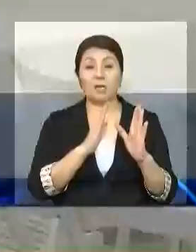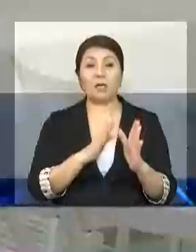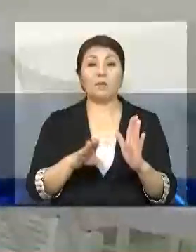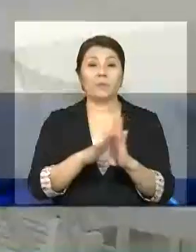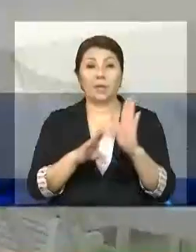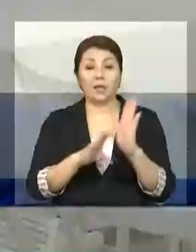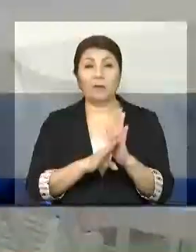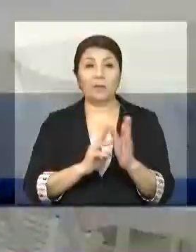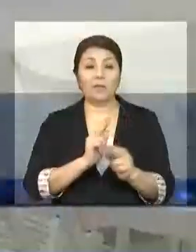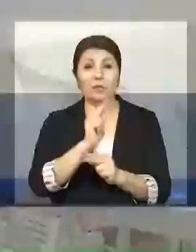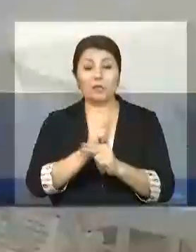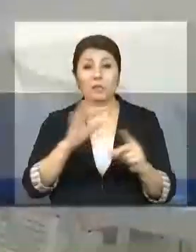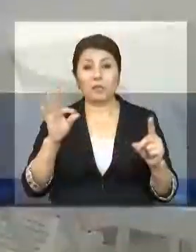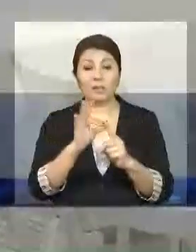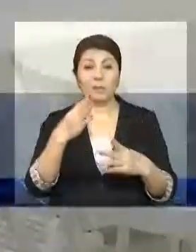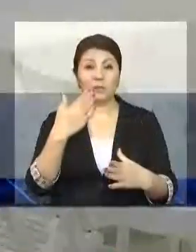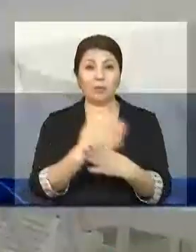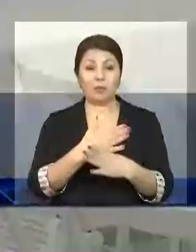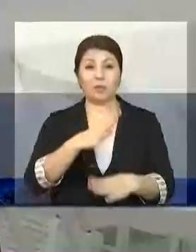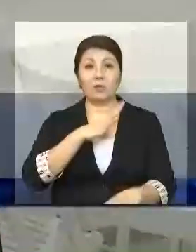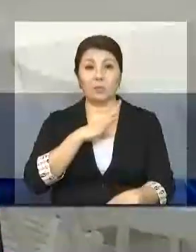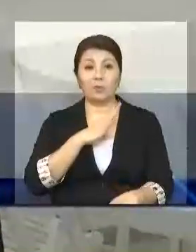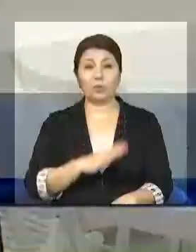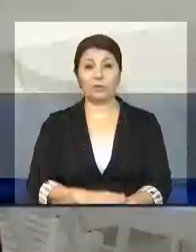насихаттау мақсатында әдістемелік көмектер жүргіздік.